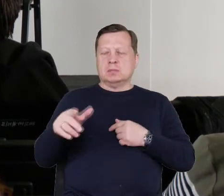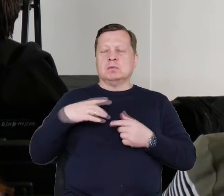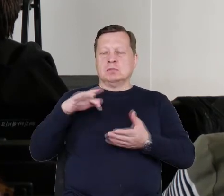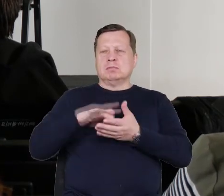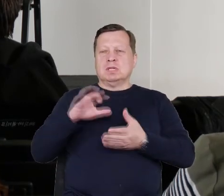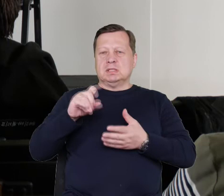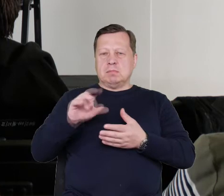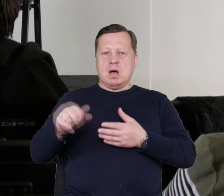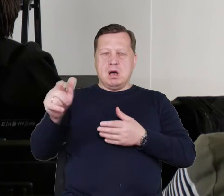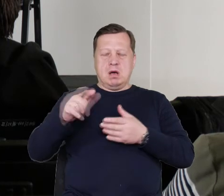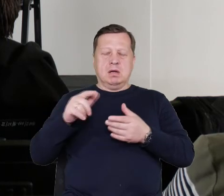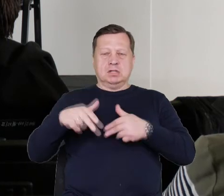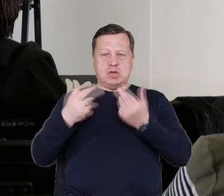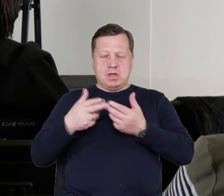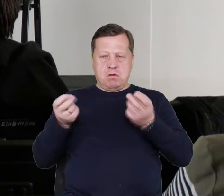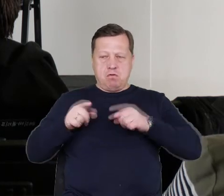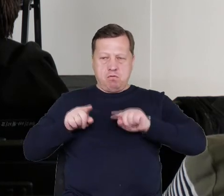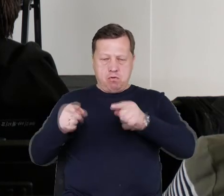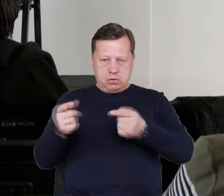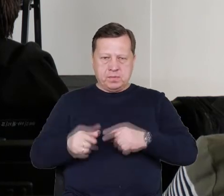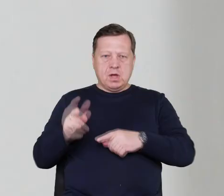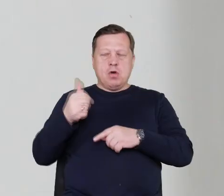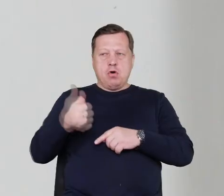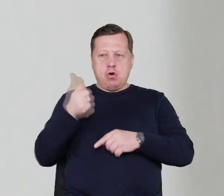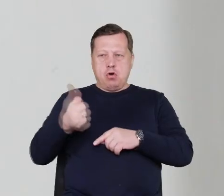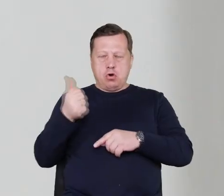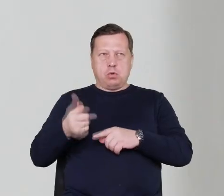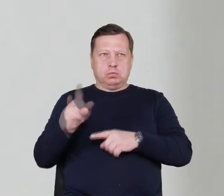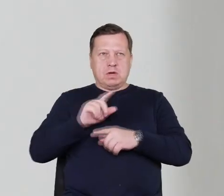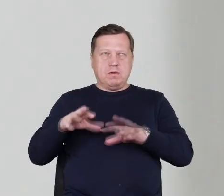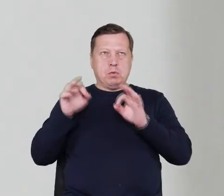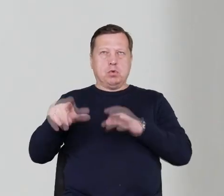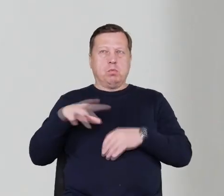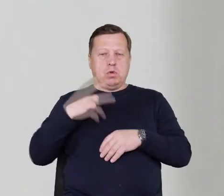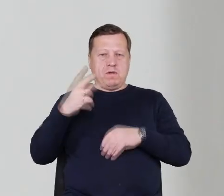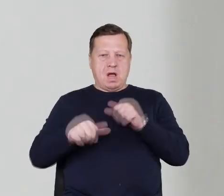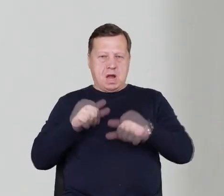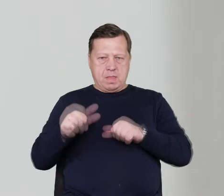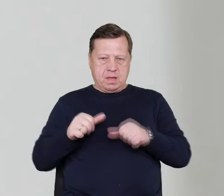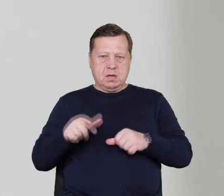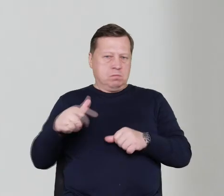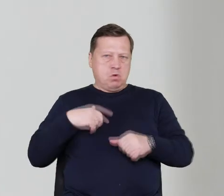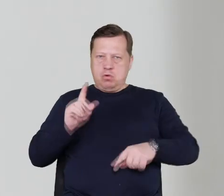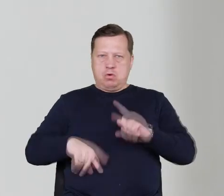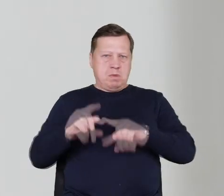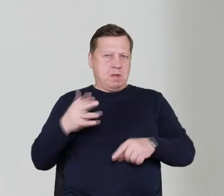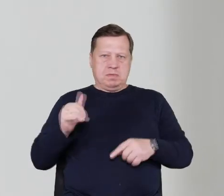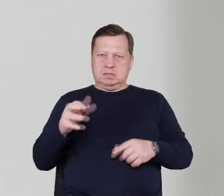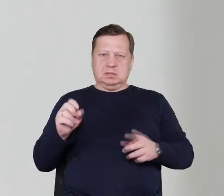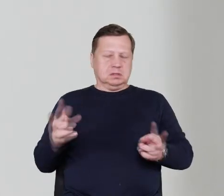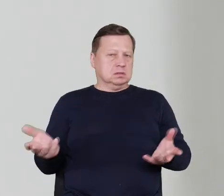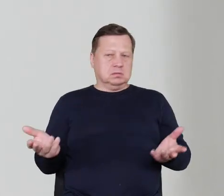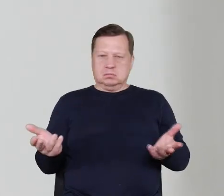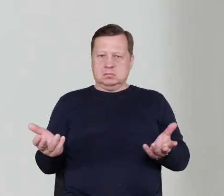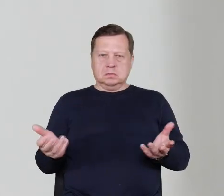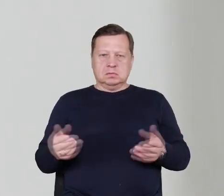w Mińsku krok przed przed rok przed wyborami czyli 2 lata temu wszystko było normalne sensie Mińsk tam były taka